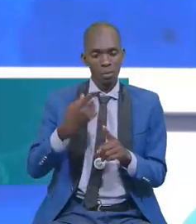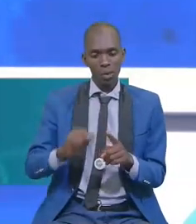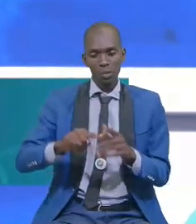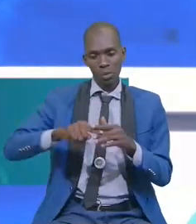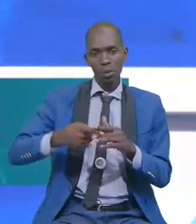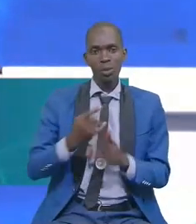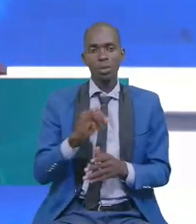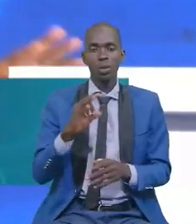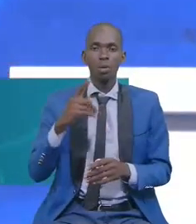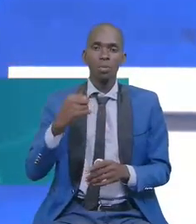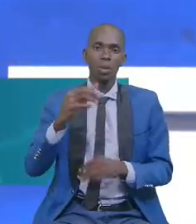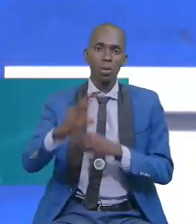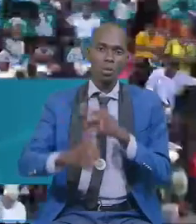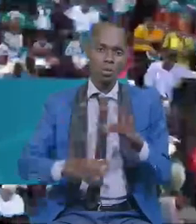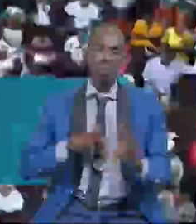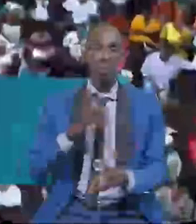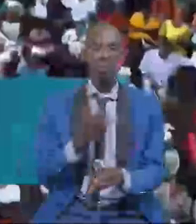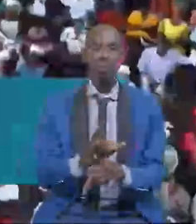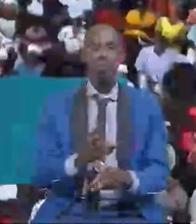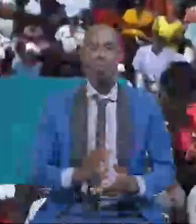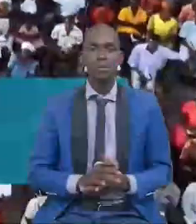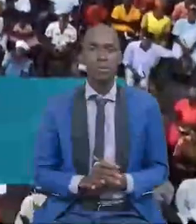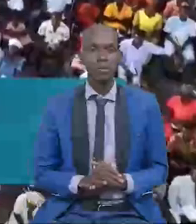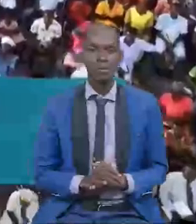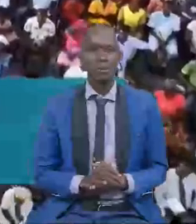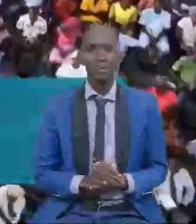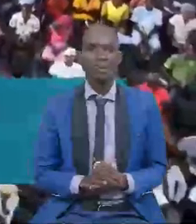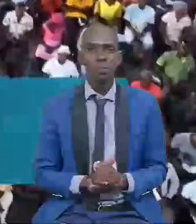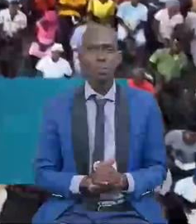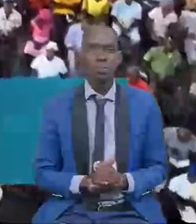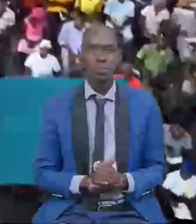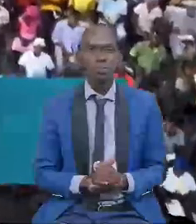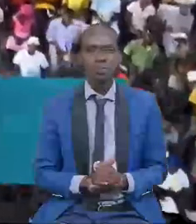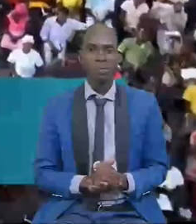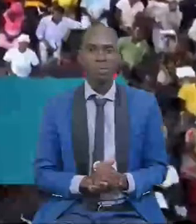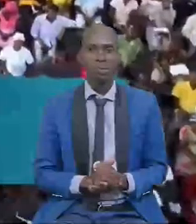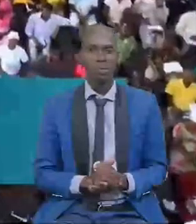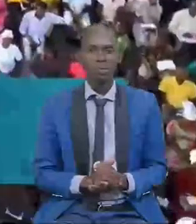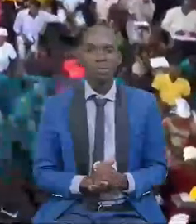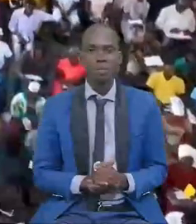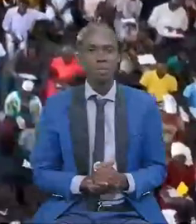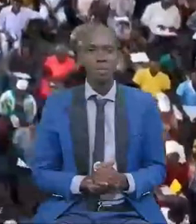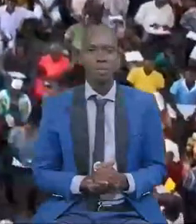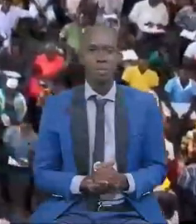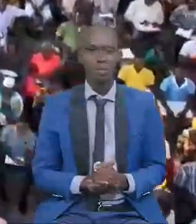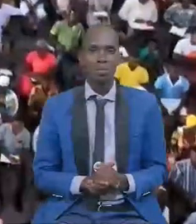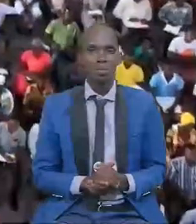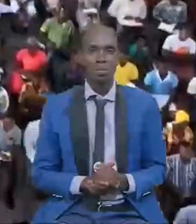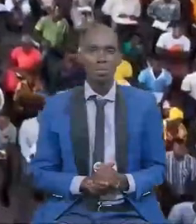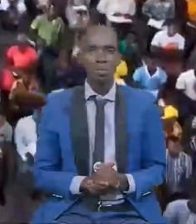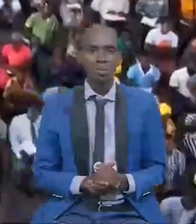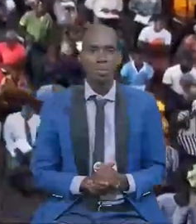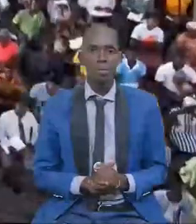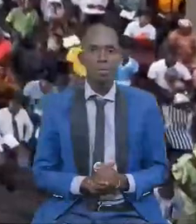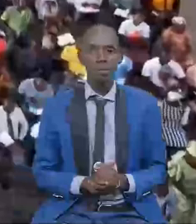Et à qui elles sont connues, ces activités, ces événements? Ces choses à qui elles sont connues de toute éternité.